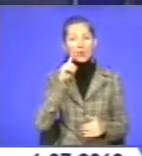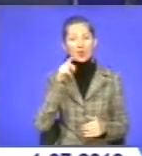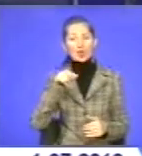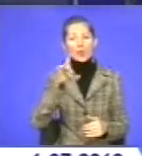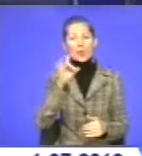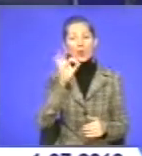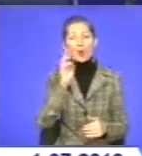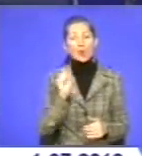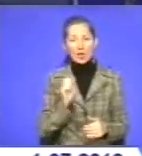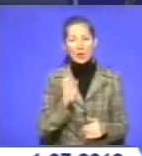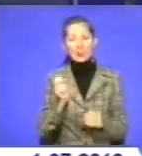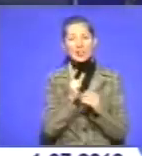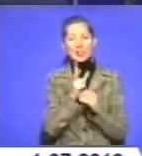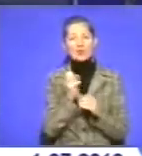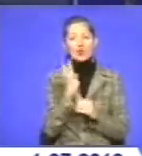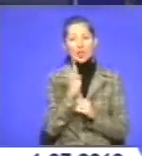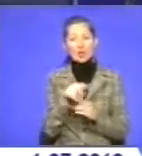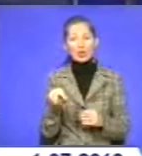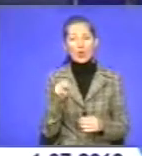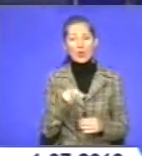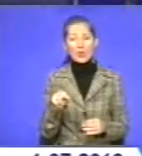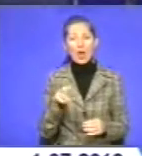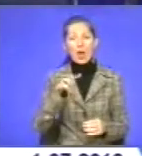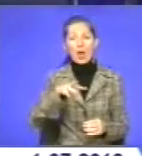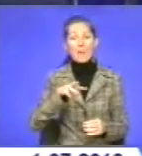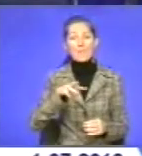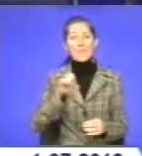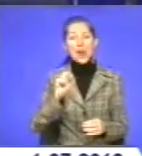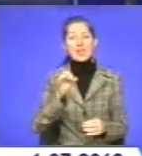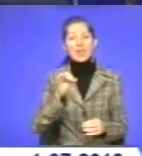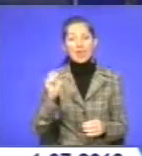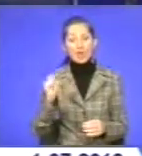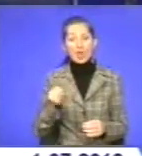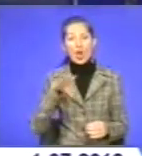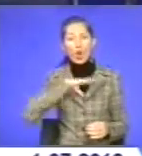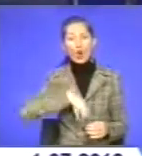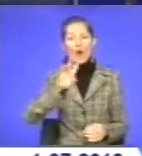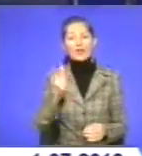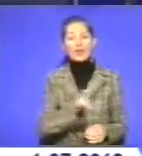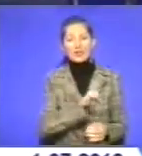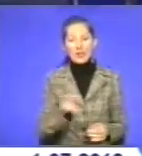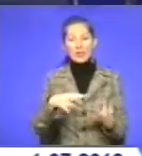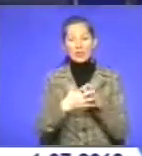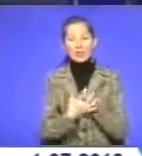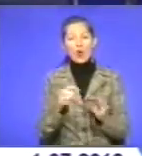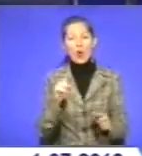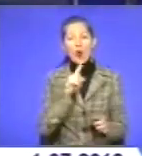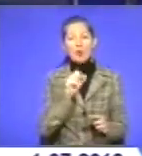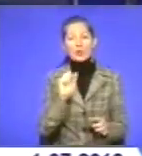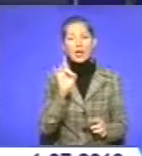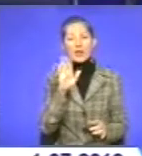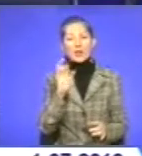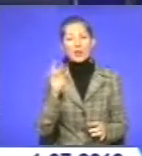Вона відбудеться 13-14 липня у Марійському духовному центрі у селі Зарваниця. Цьогорічне паломництво